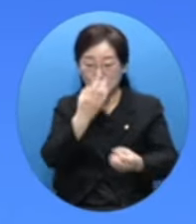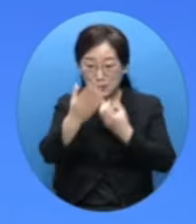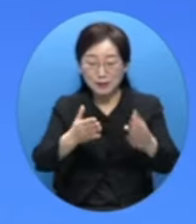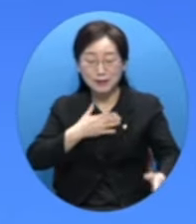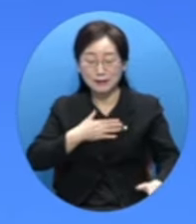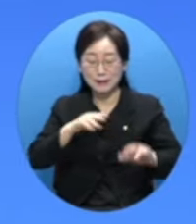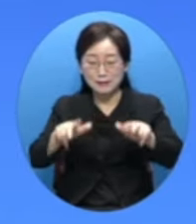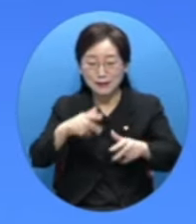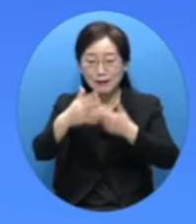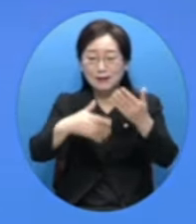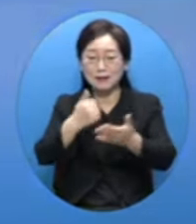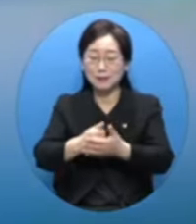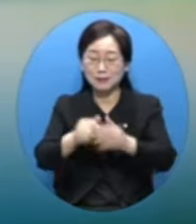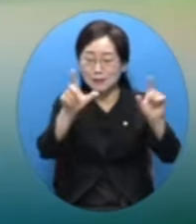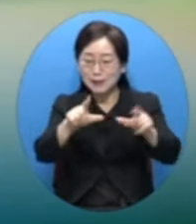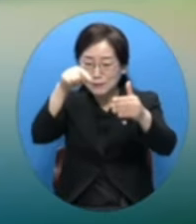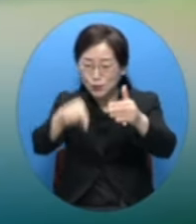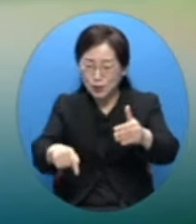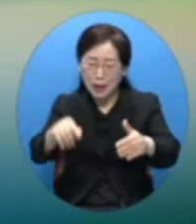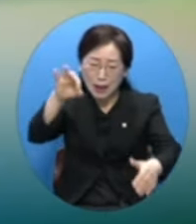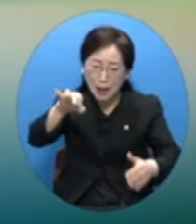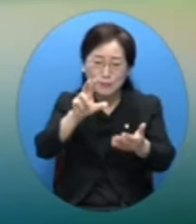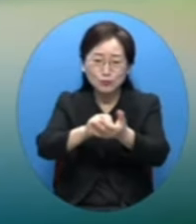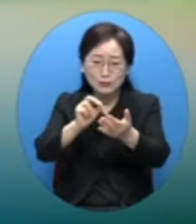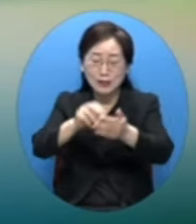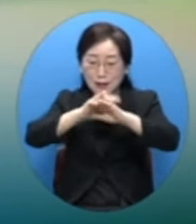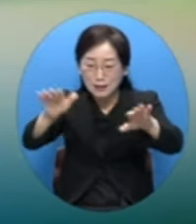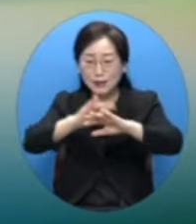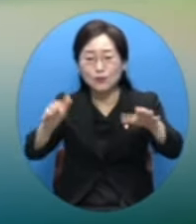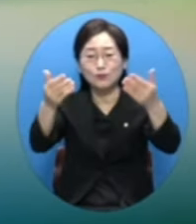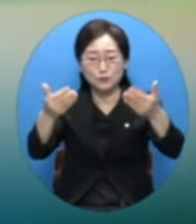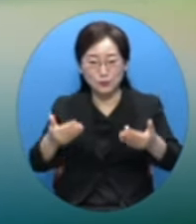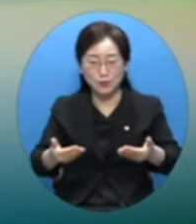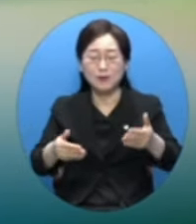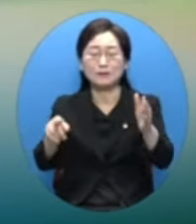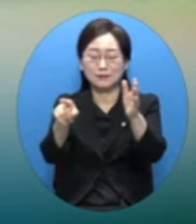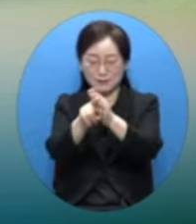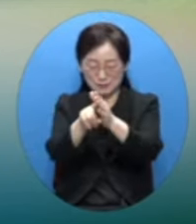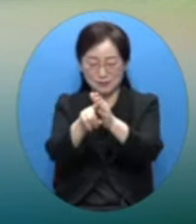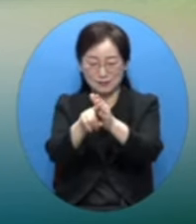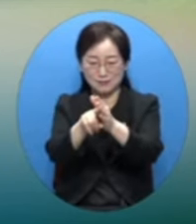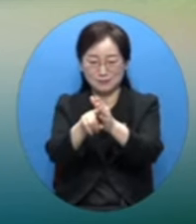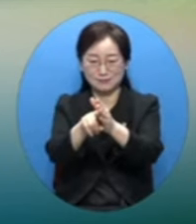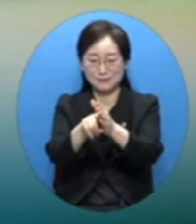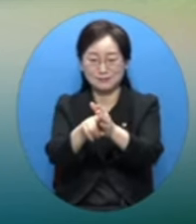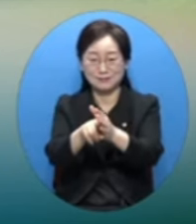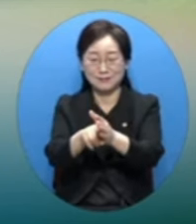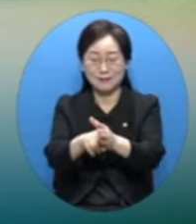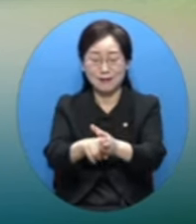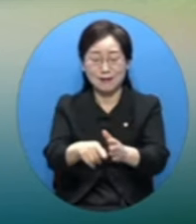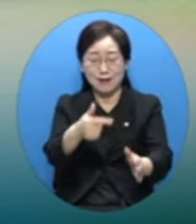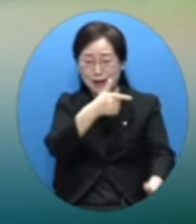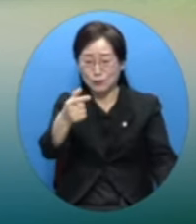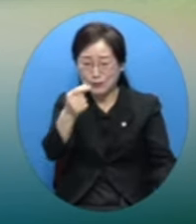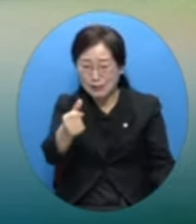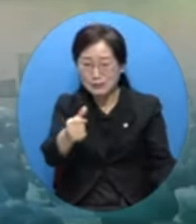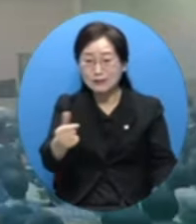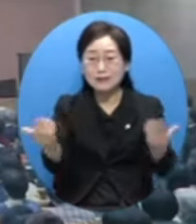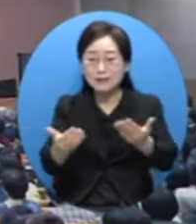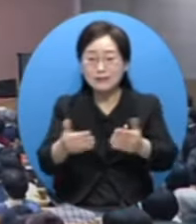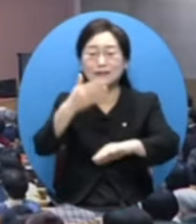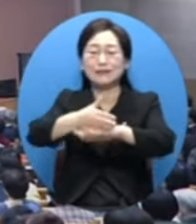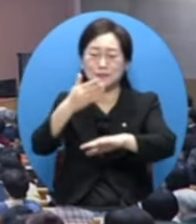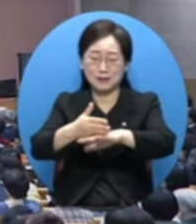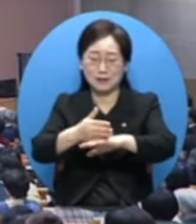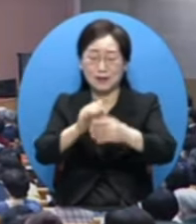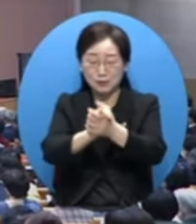이제 하나님이 우리의 삶의 모든 사소한 문제도 해결하신다는 것을 믿습니다. 아주 작은 일도 우리가 감사의